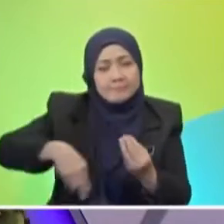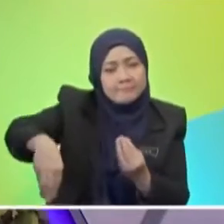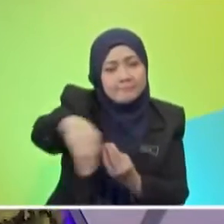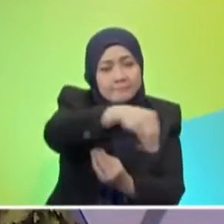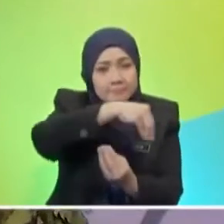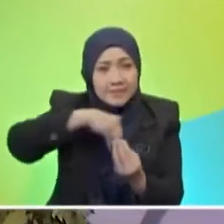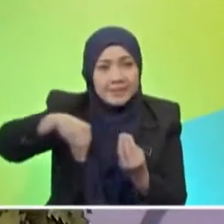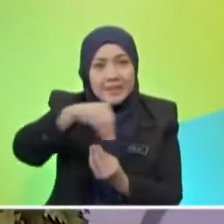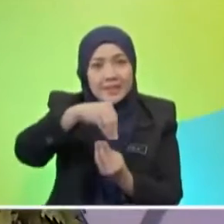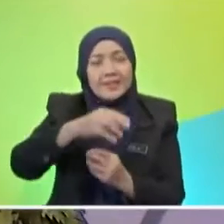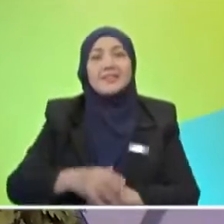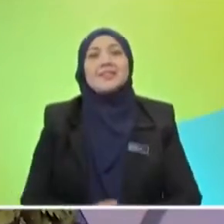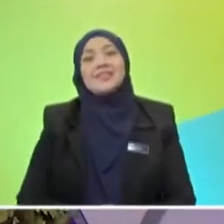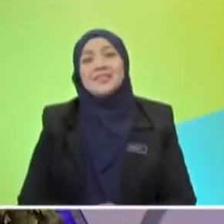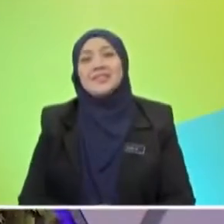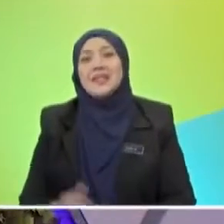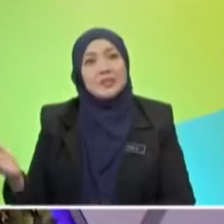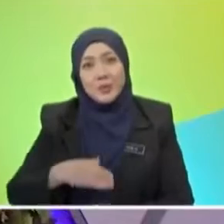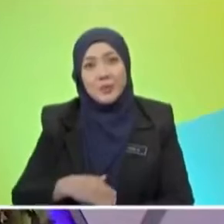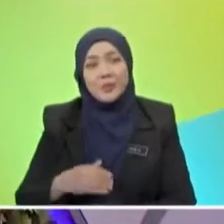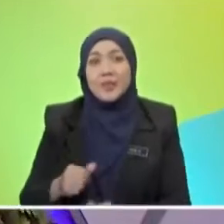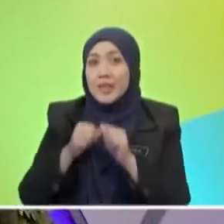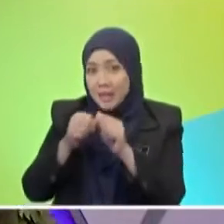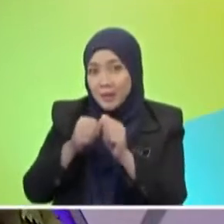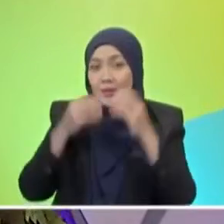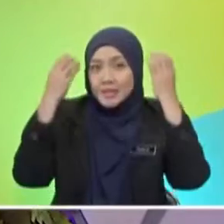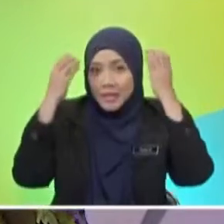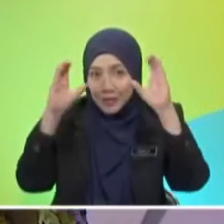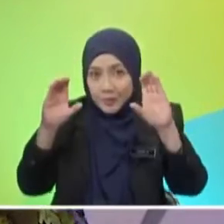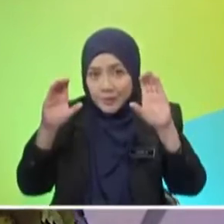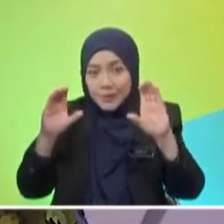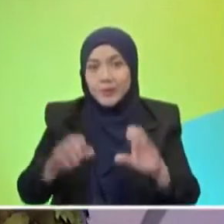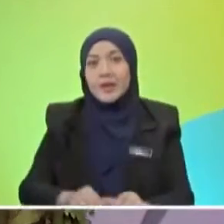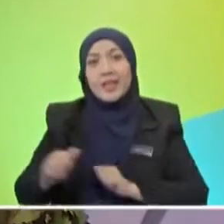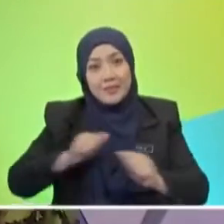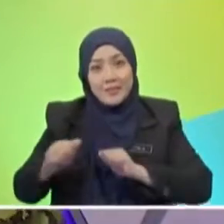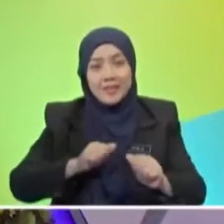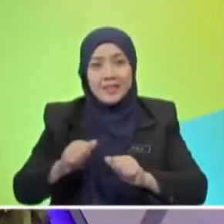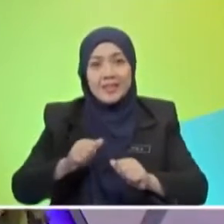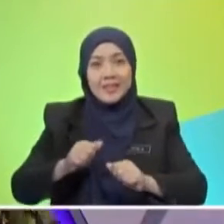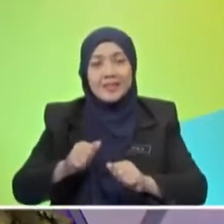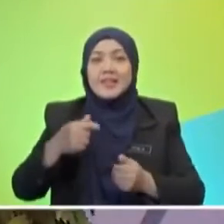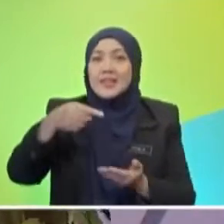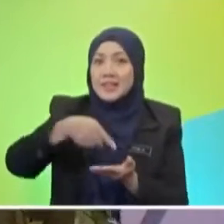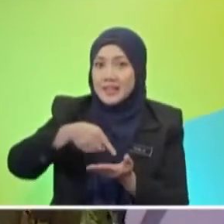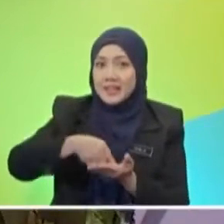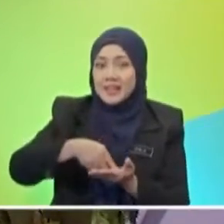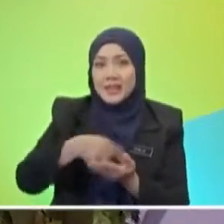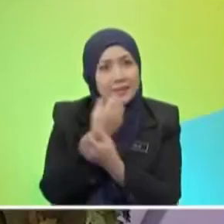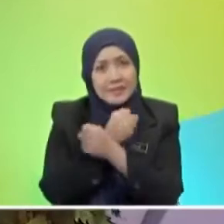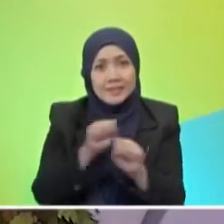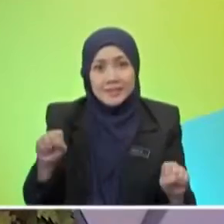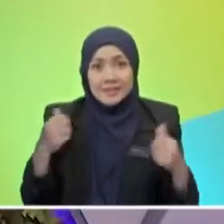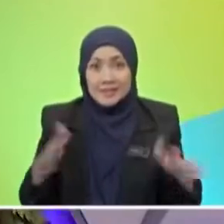mari ikut cikgu untuk aktiviti seterusnya. Jom potong depan, potong belakang. Dah bersedia belum? Dah